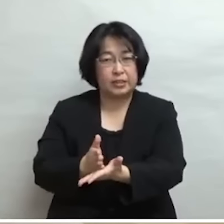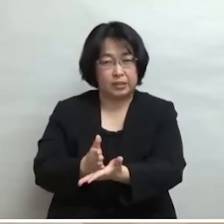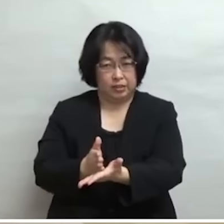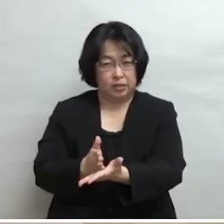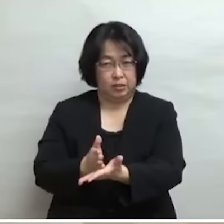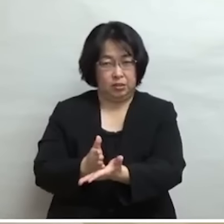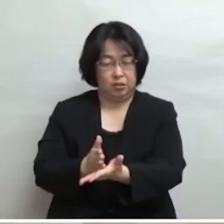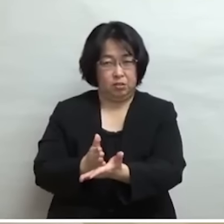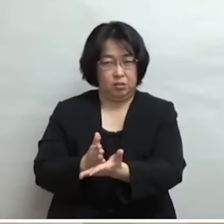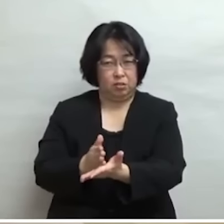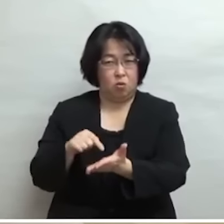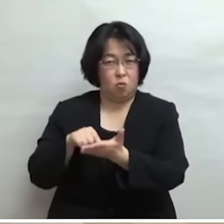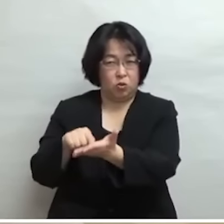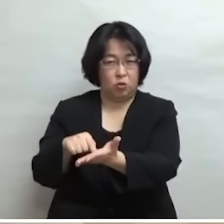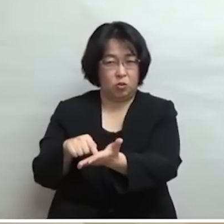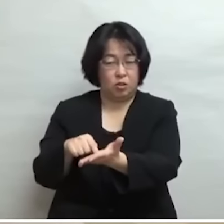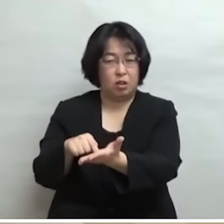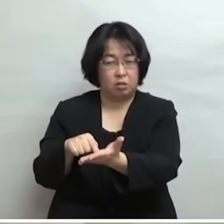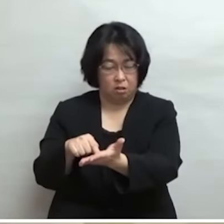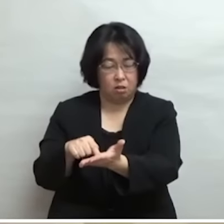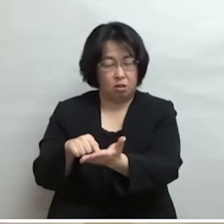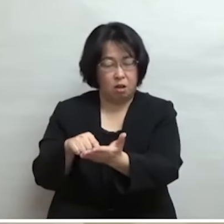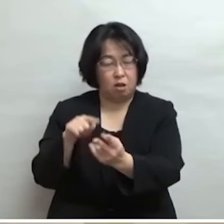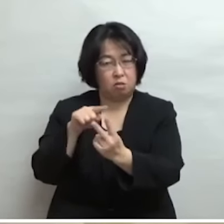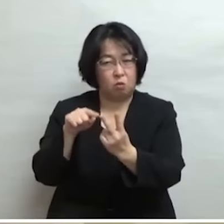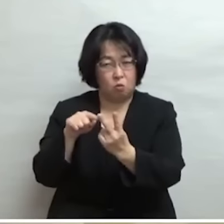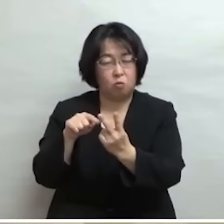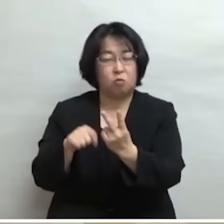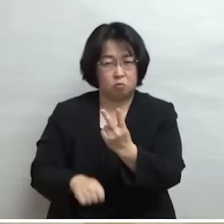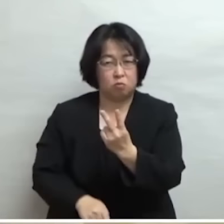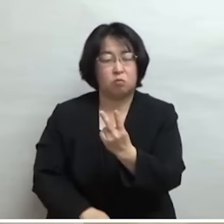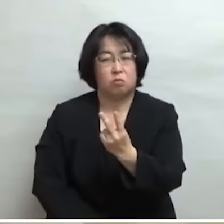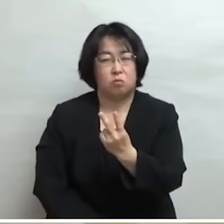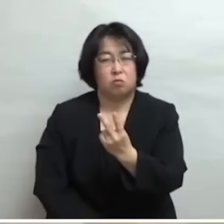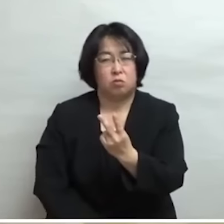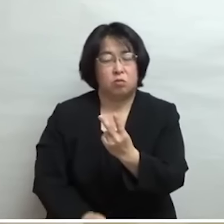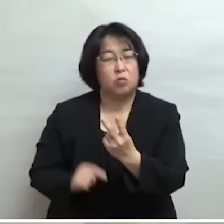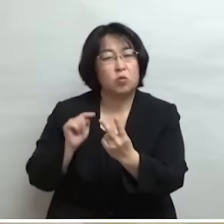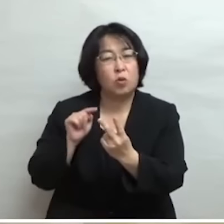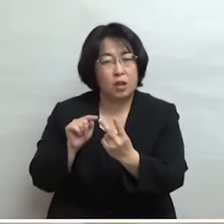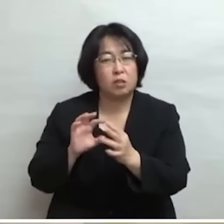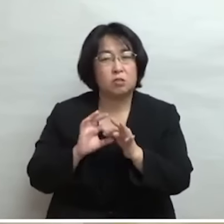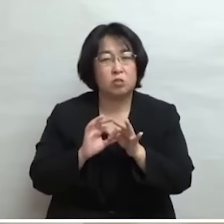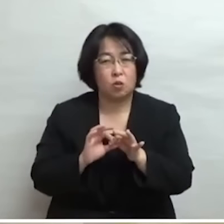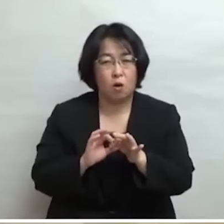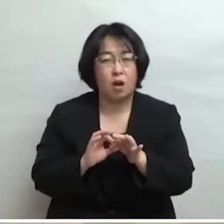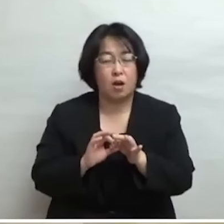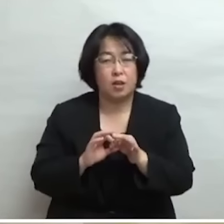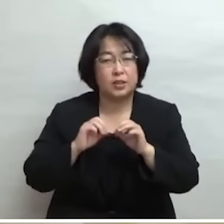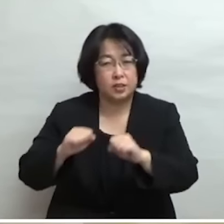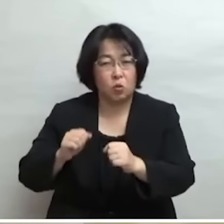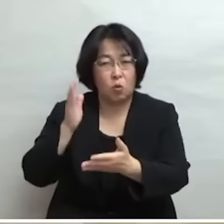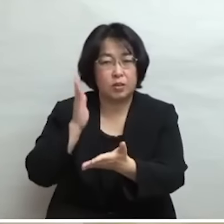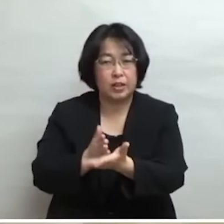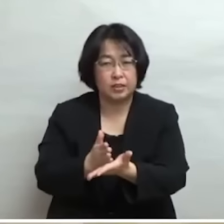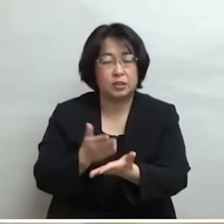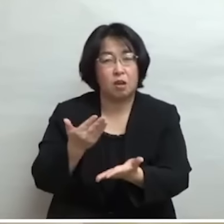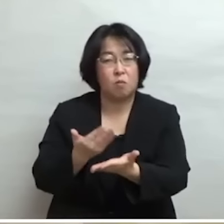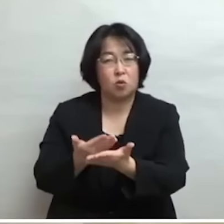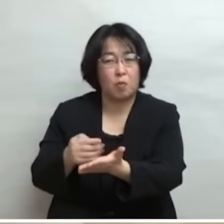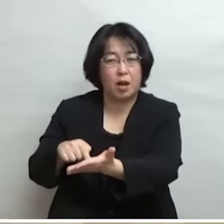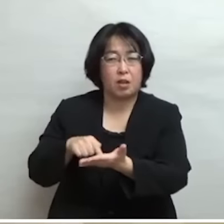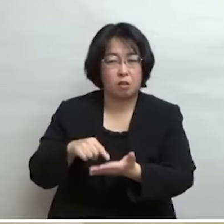の移設的撤去してあれと、大執行法の開国、こちらについて執行停止側求められているんです